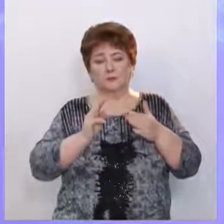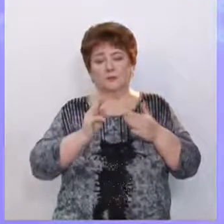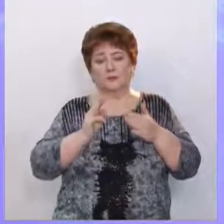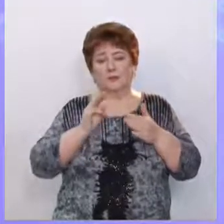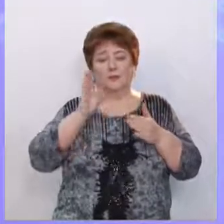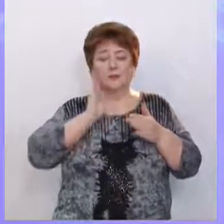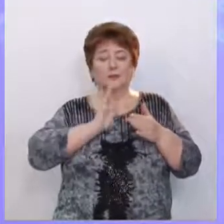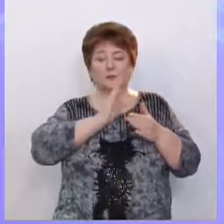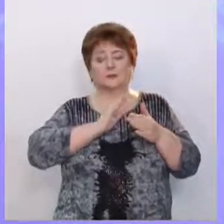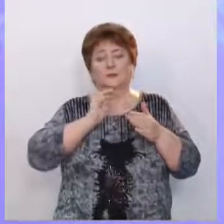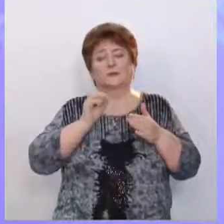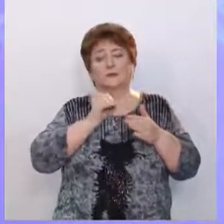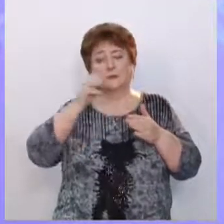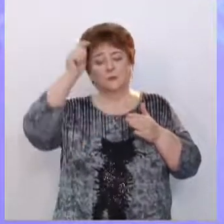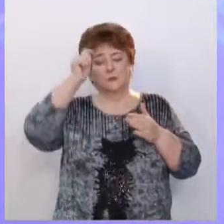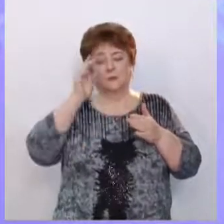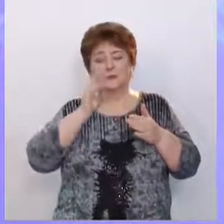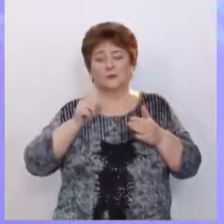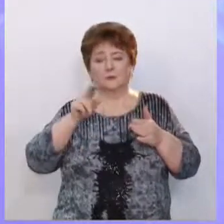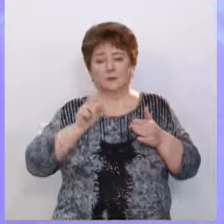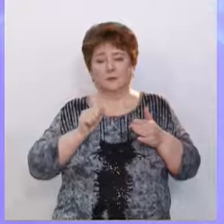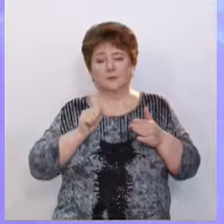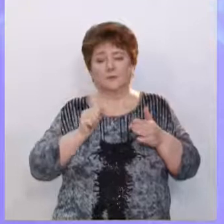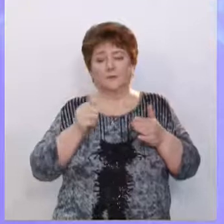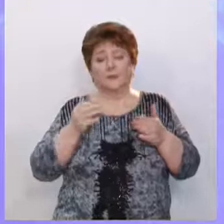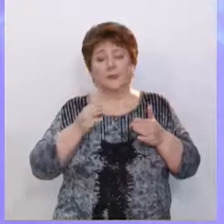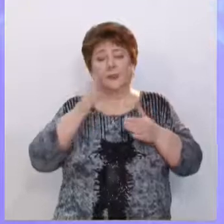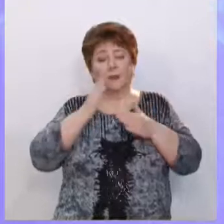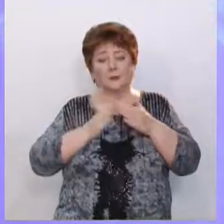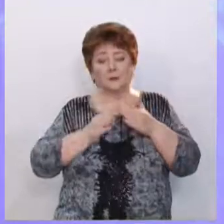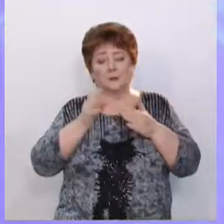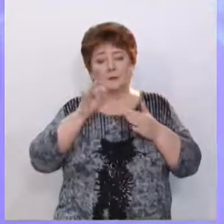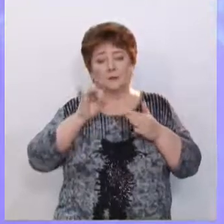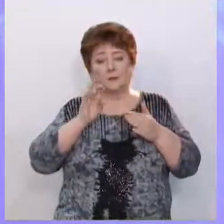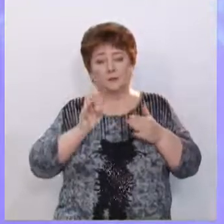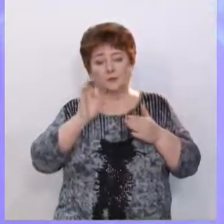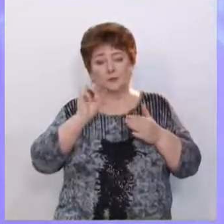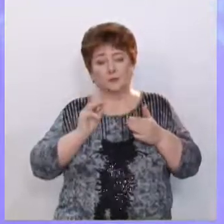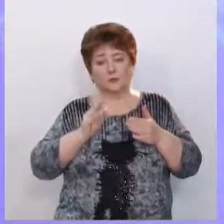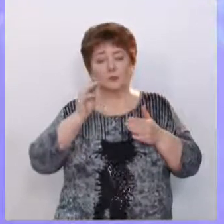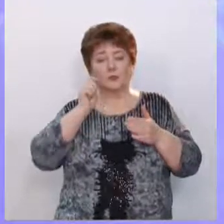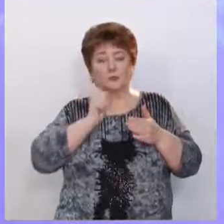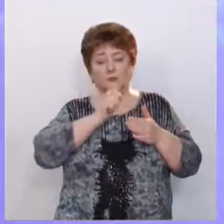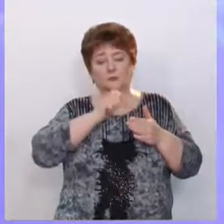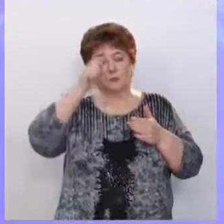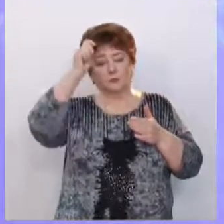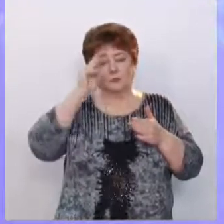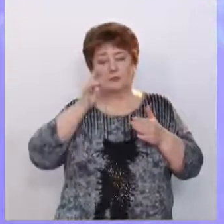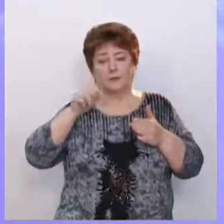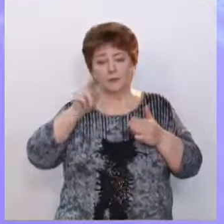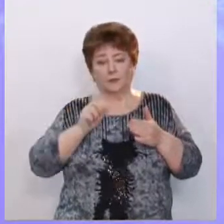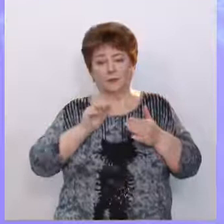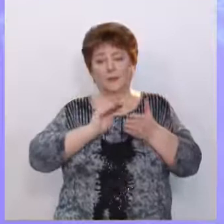существительных женского и мужского рода? На конце имен существительных женского и мужского